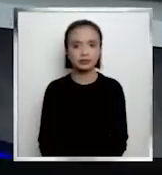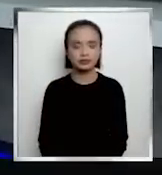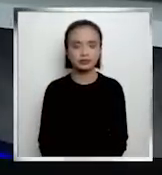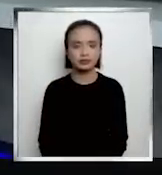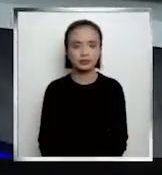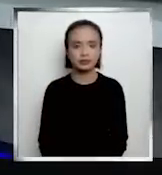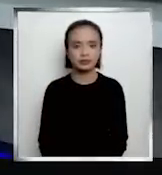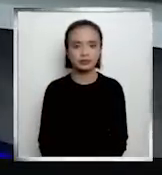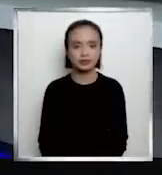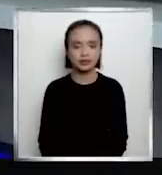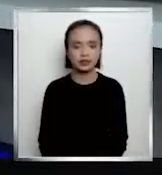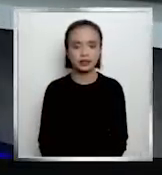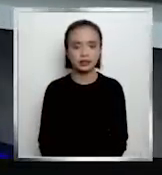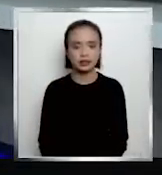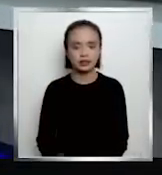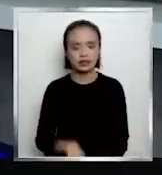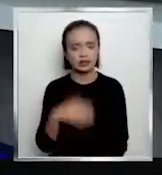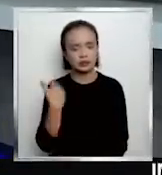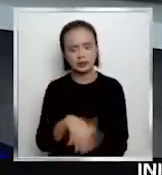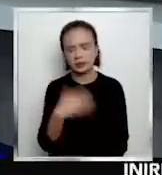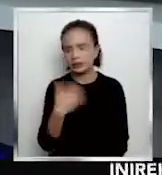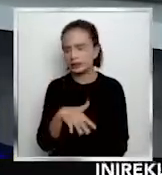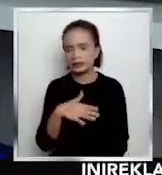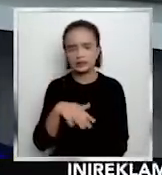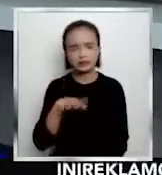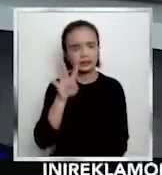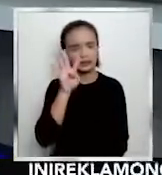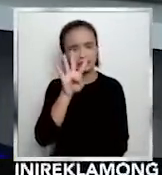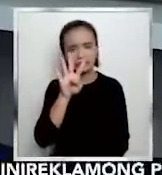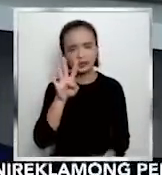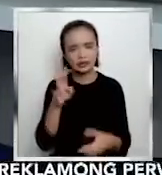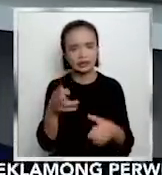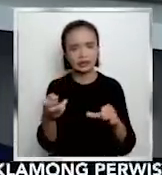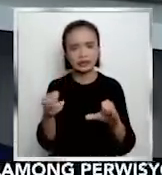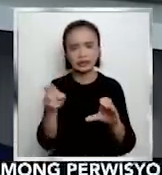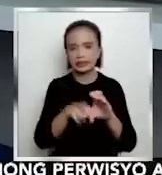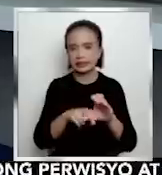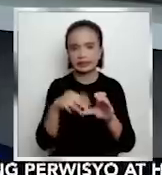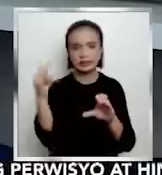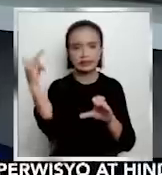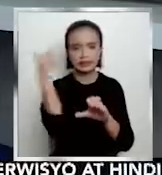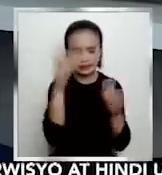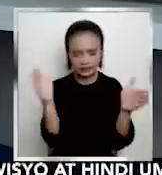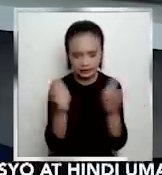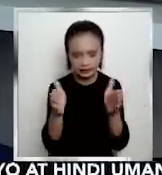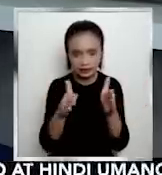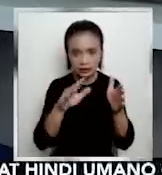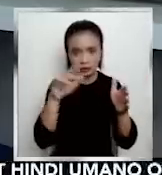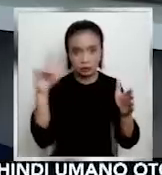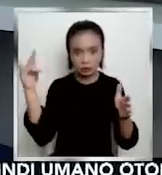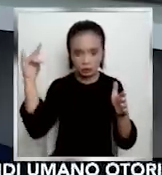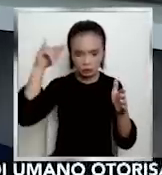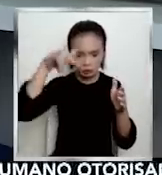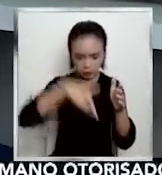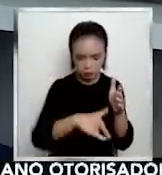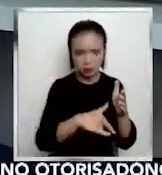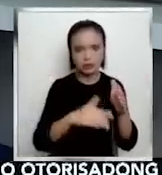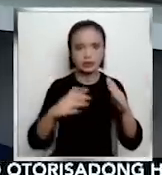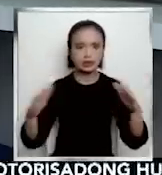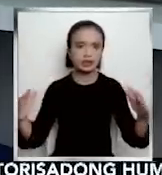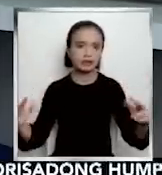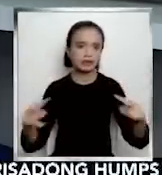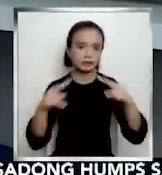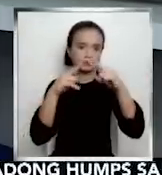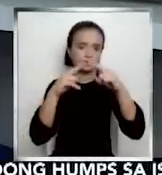Kalunos-lunos ang sinapit ng apat na sakay ng Cessna plane na bumagsak sa Mayon Volcano. Nire-recover na ang kanilang mga